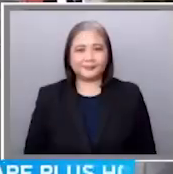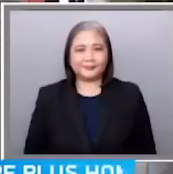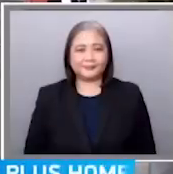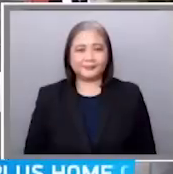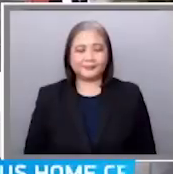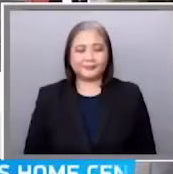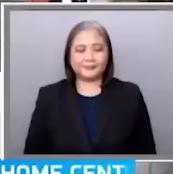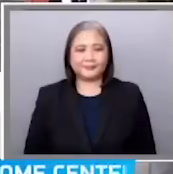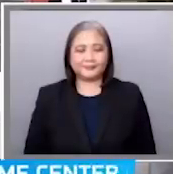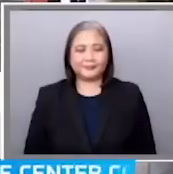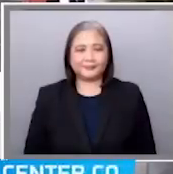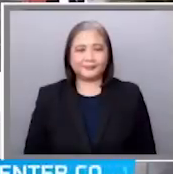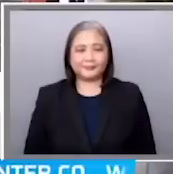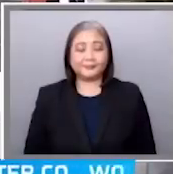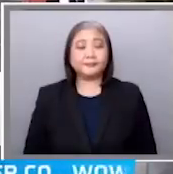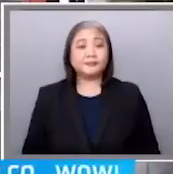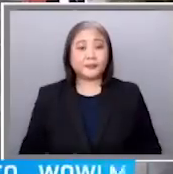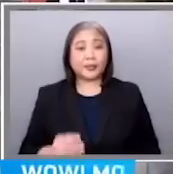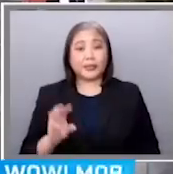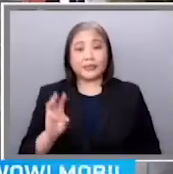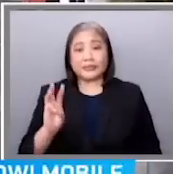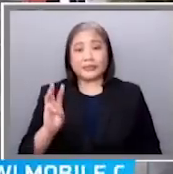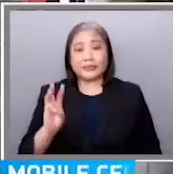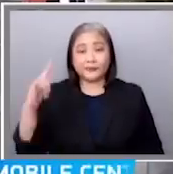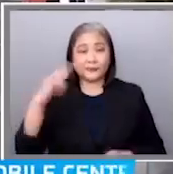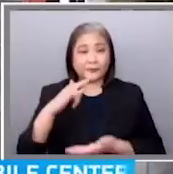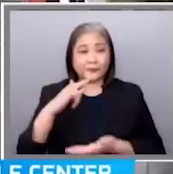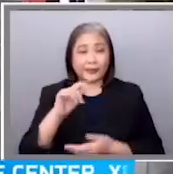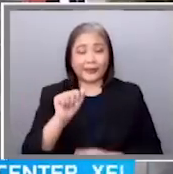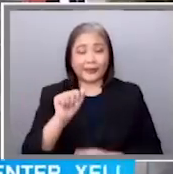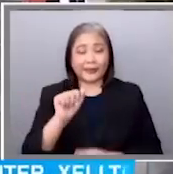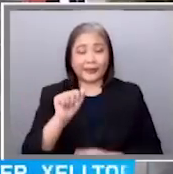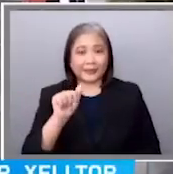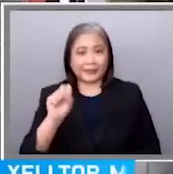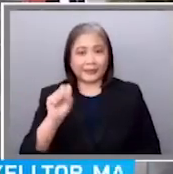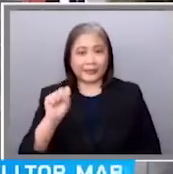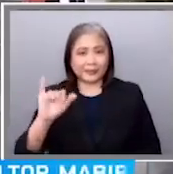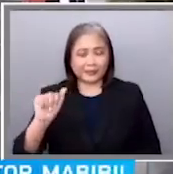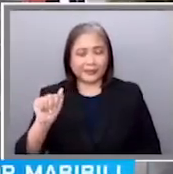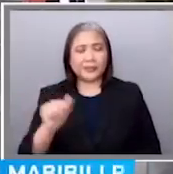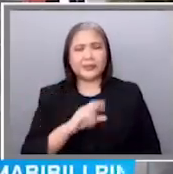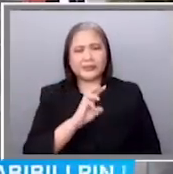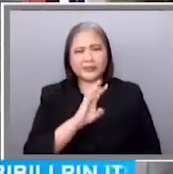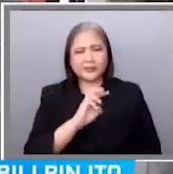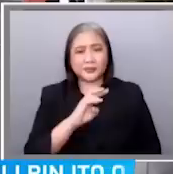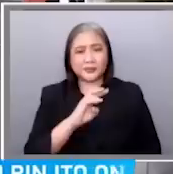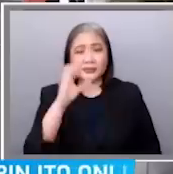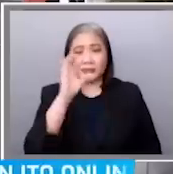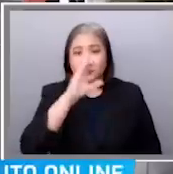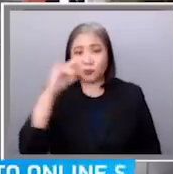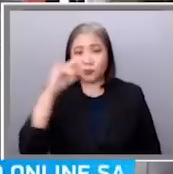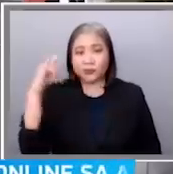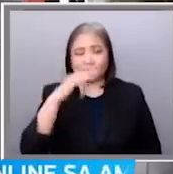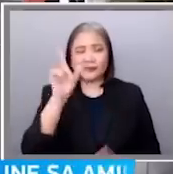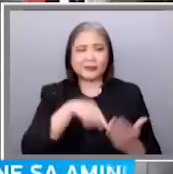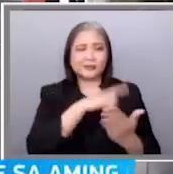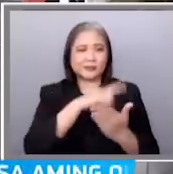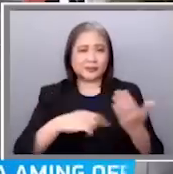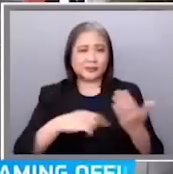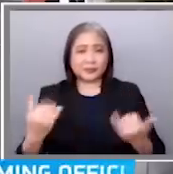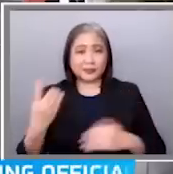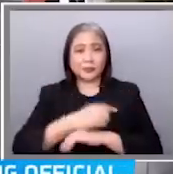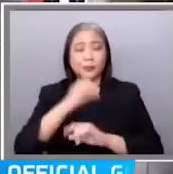Mav, 16 na flights ng Air Asia habang 11 flights naman ng Cebu Pacific ang kinansela ngayong araw, October 31. Ayon